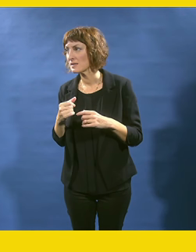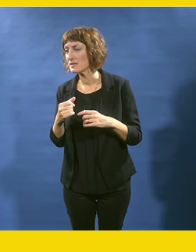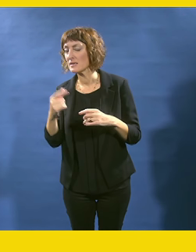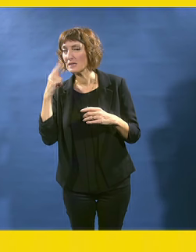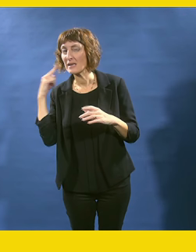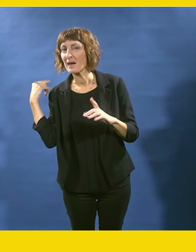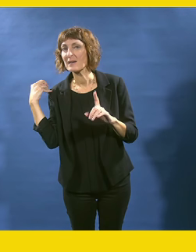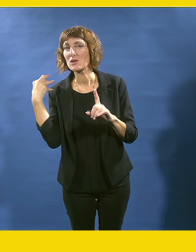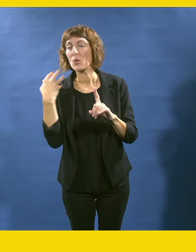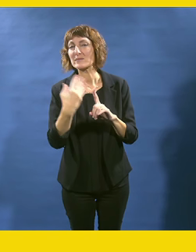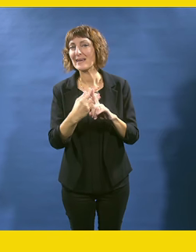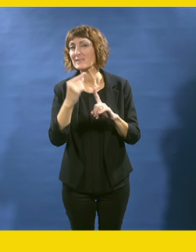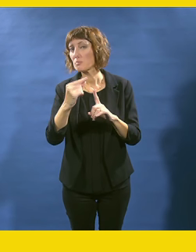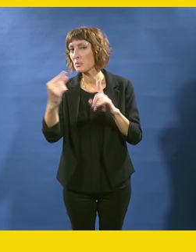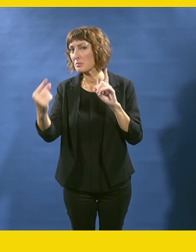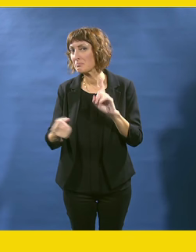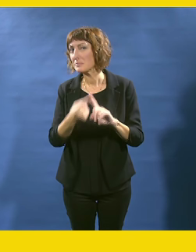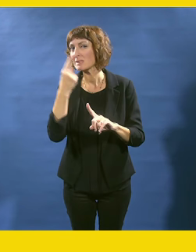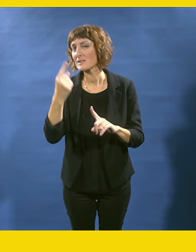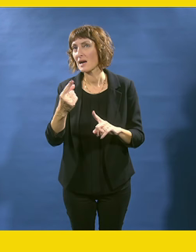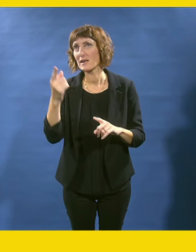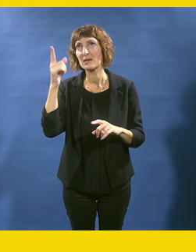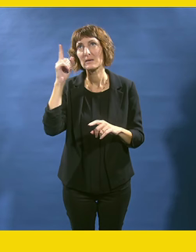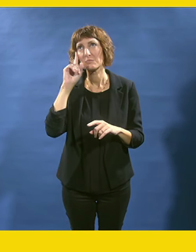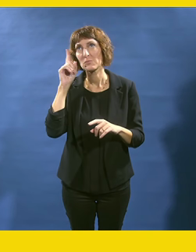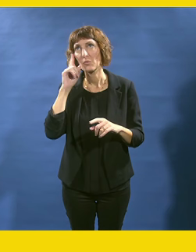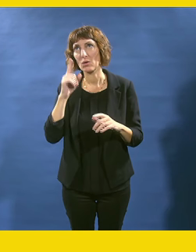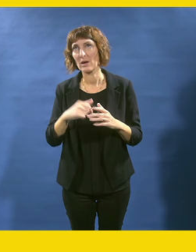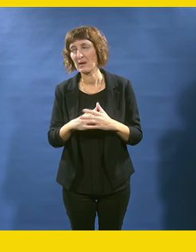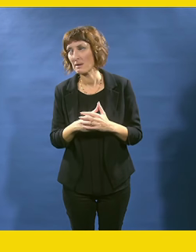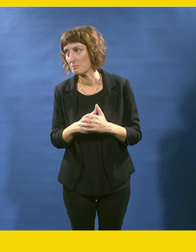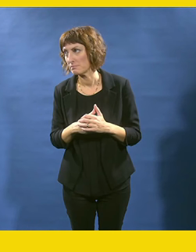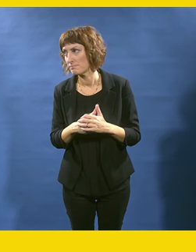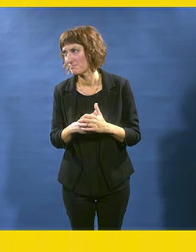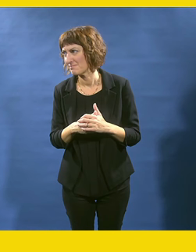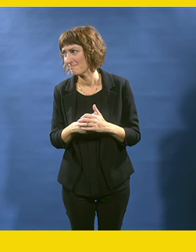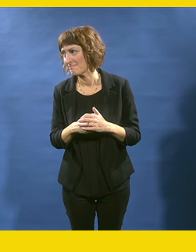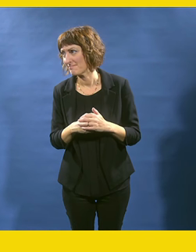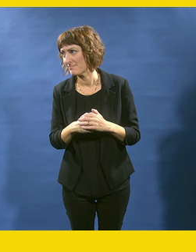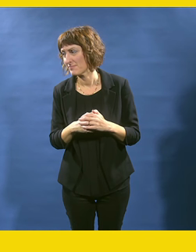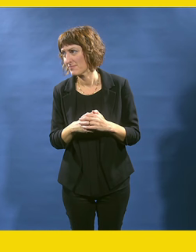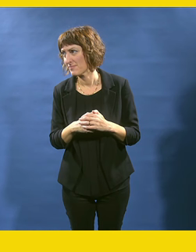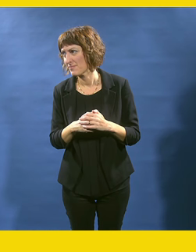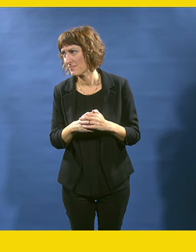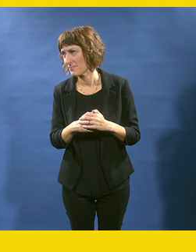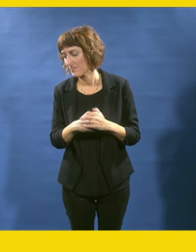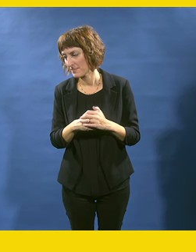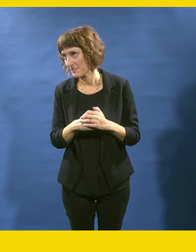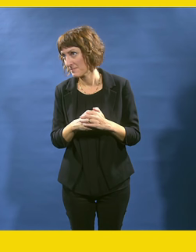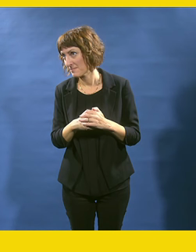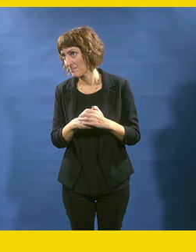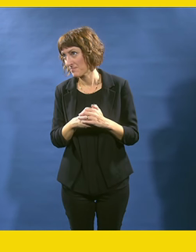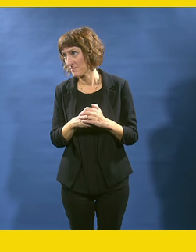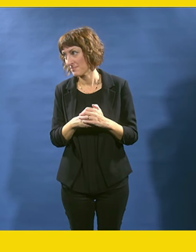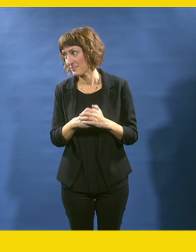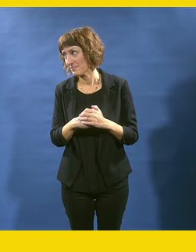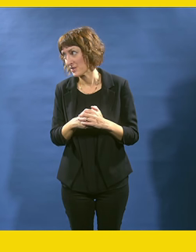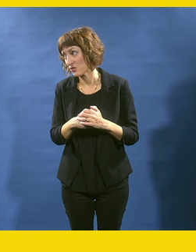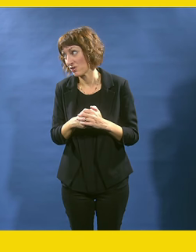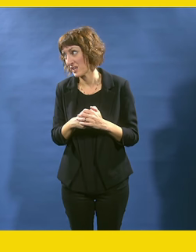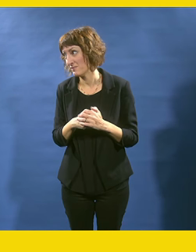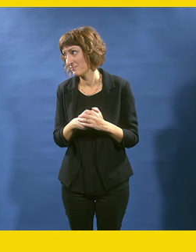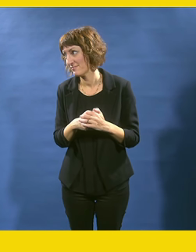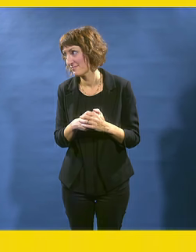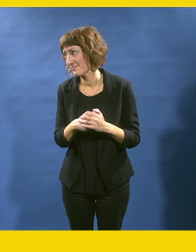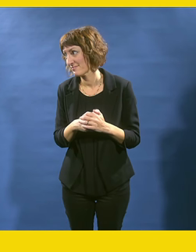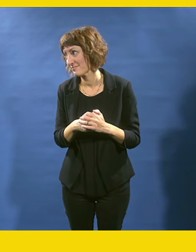spécifique, parce que nous, on aime bien parler de double héritage, avec un héritage local, celui du colloque qui